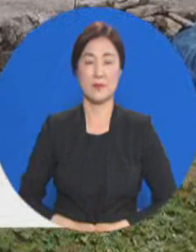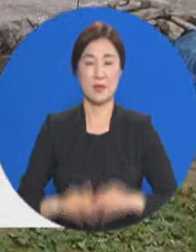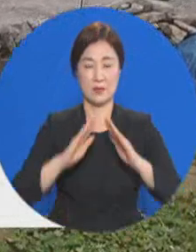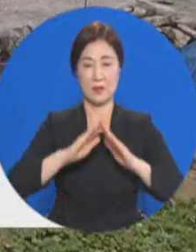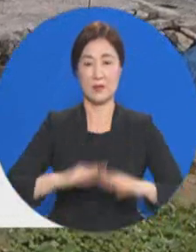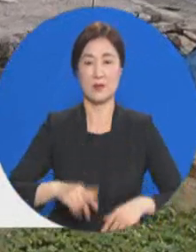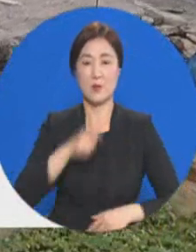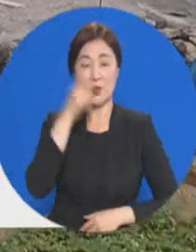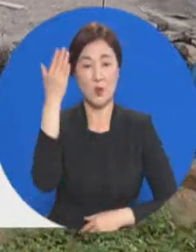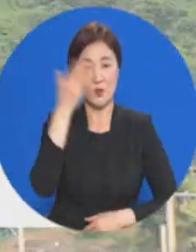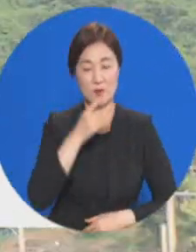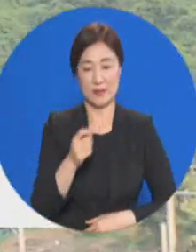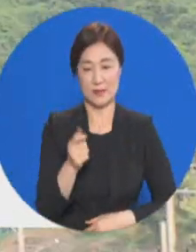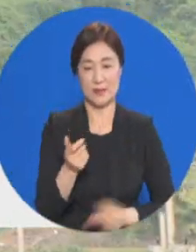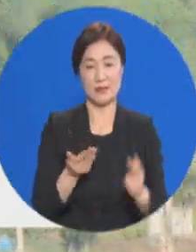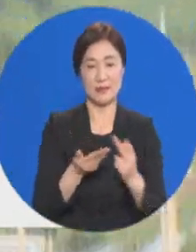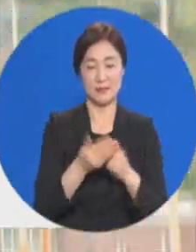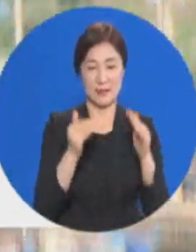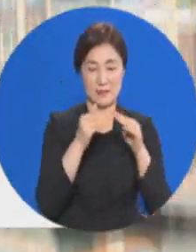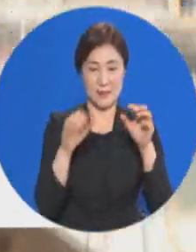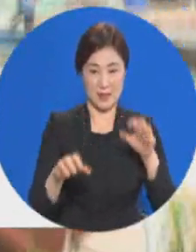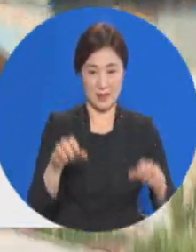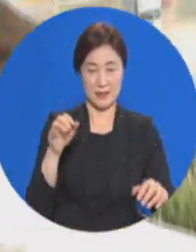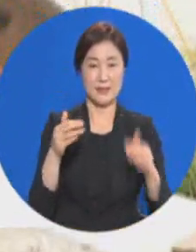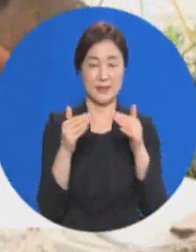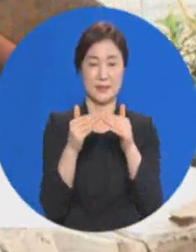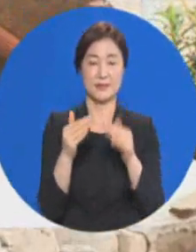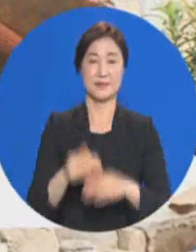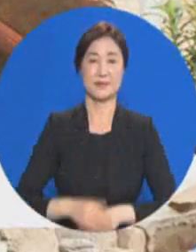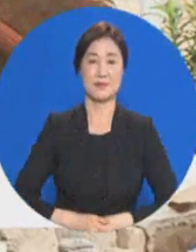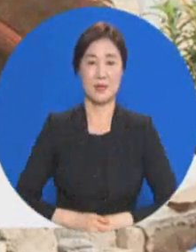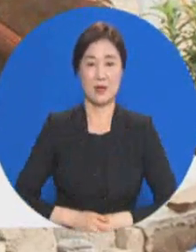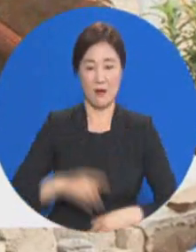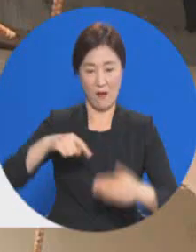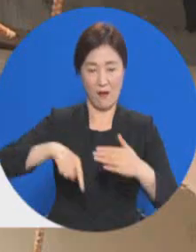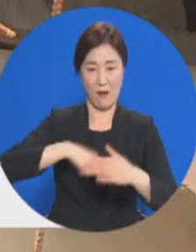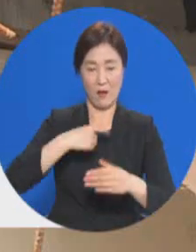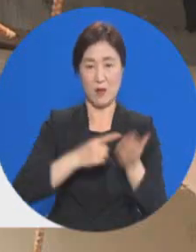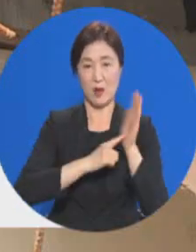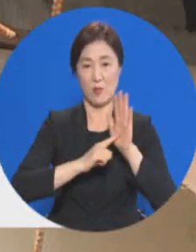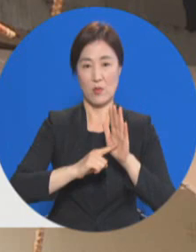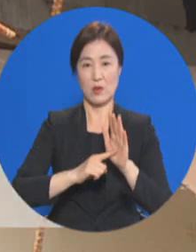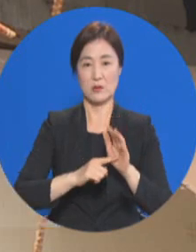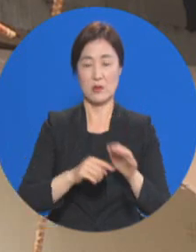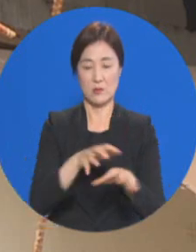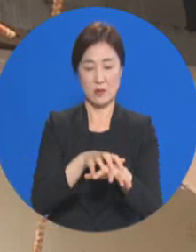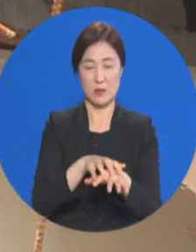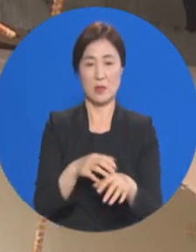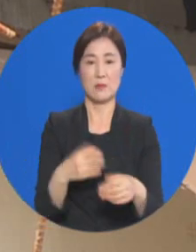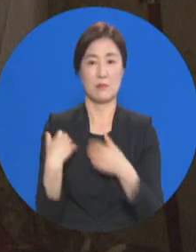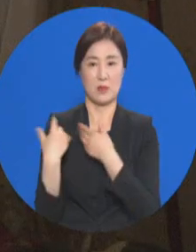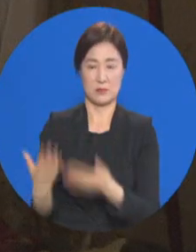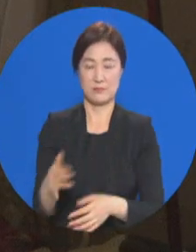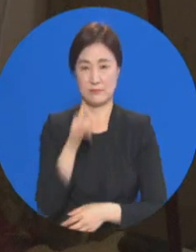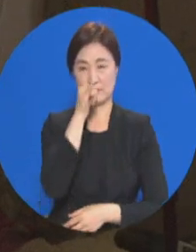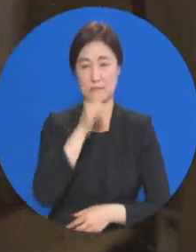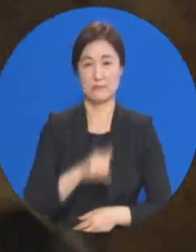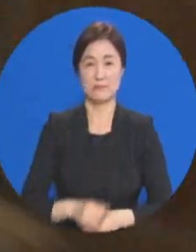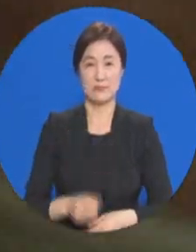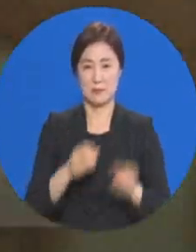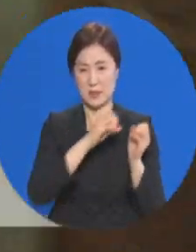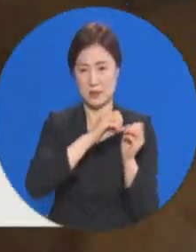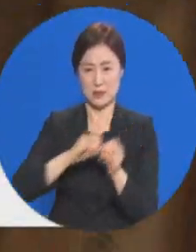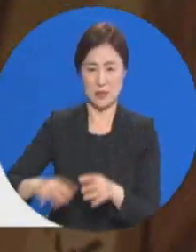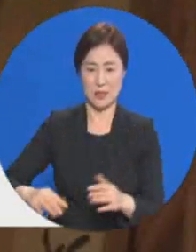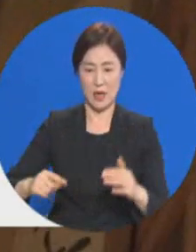전남 여수의 작은 섬마을에 위치한 한 주택. 내장재가 훤히 드러난 채 방치돼 있습니다. 폐기물이